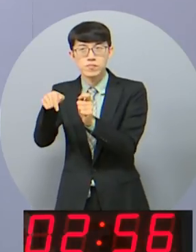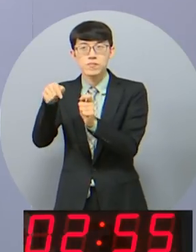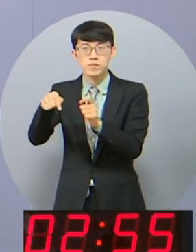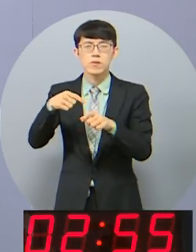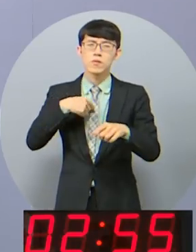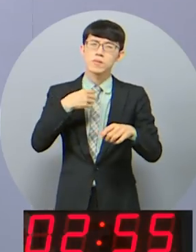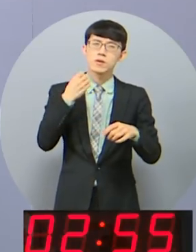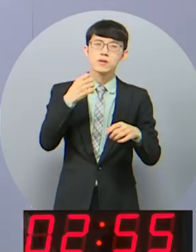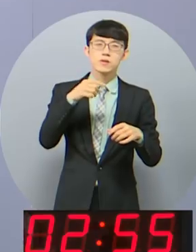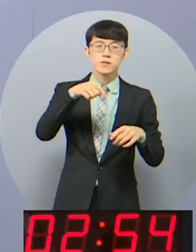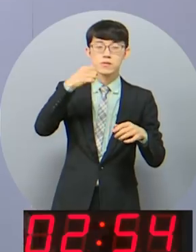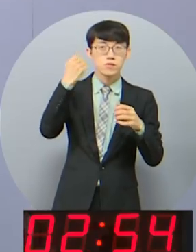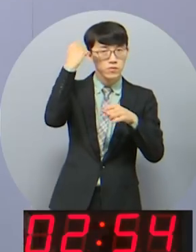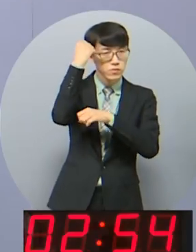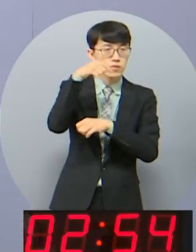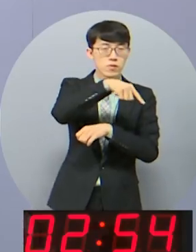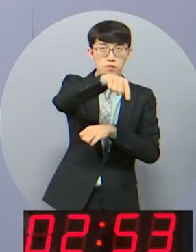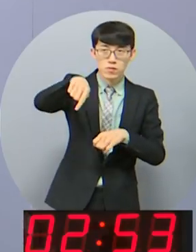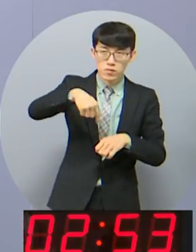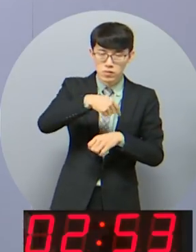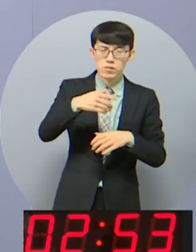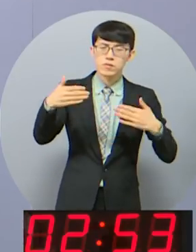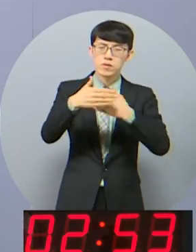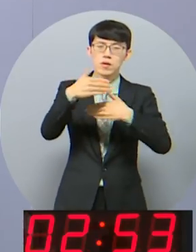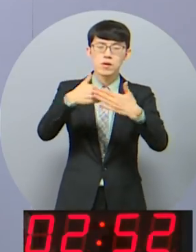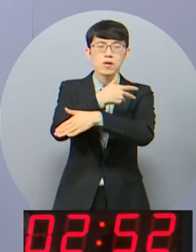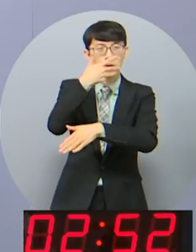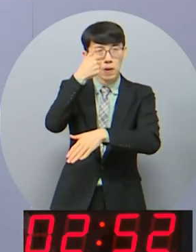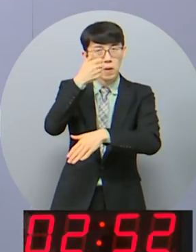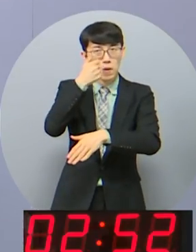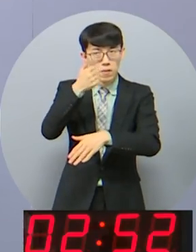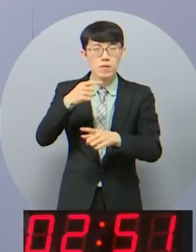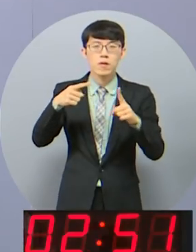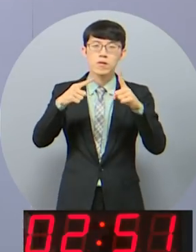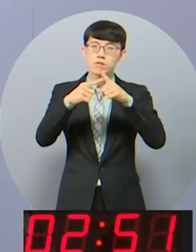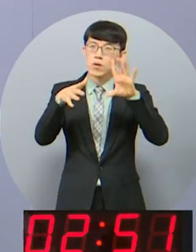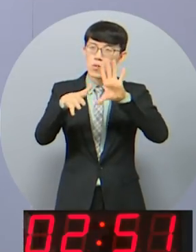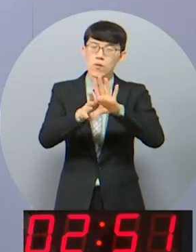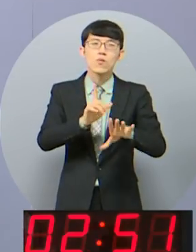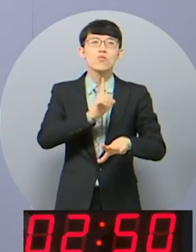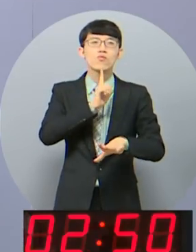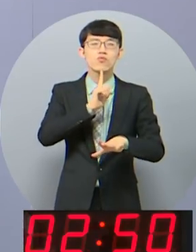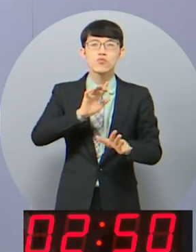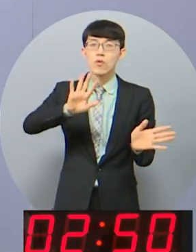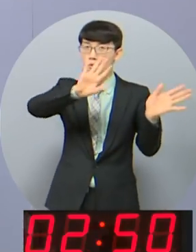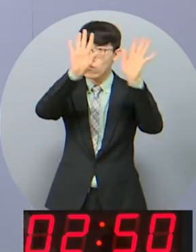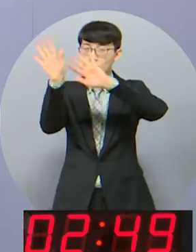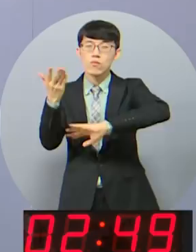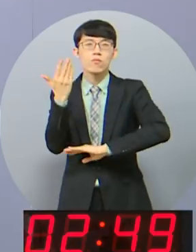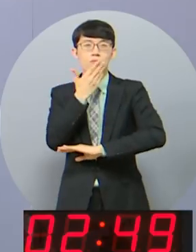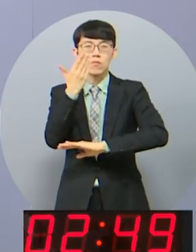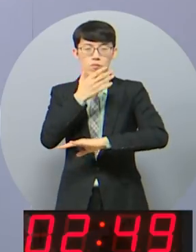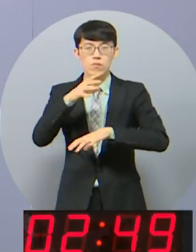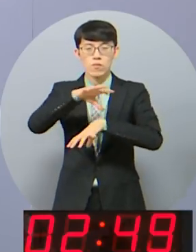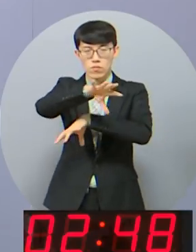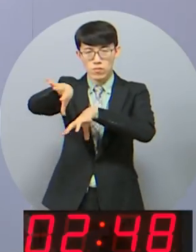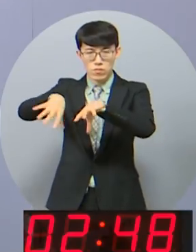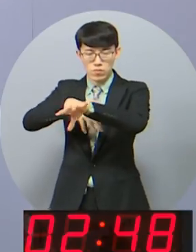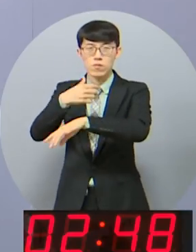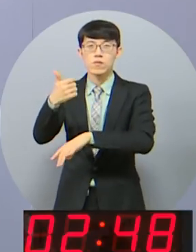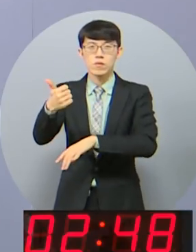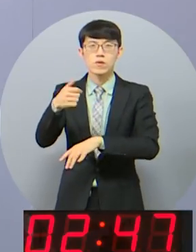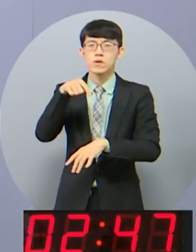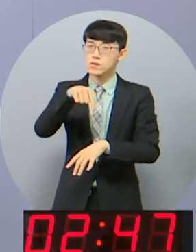三支石门，因为交通便利优势、丰富人文特色、优质景观生态，能够发挥